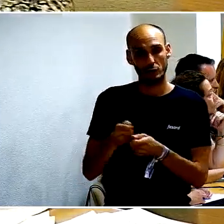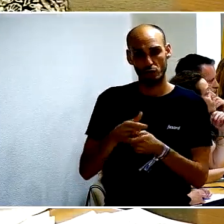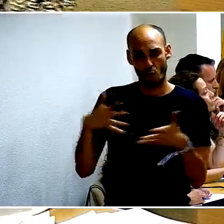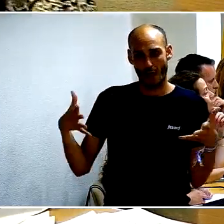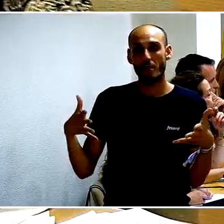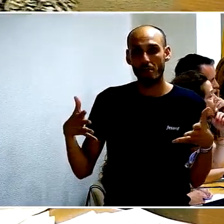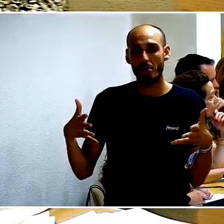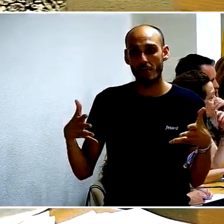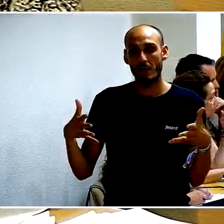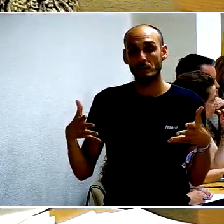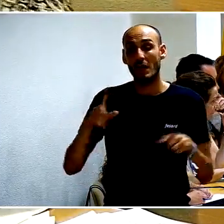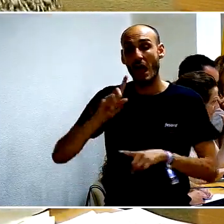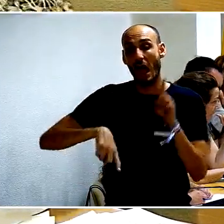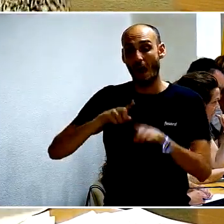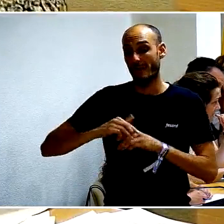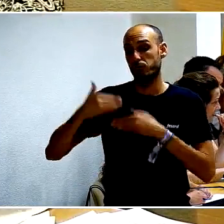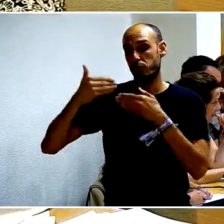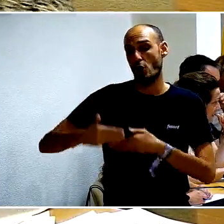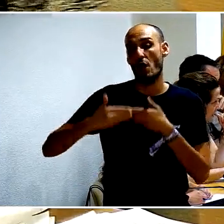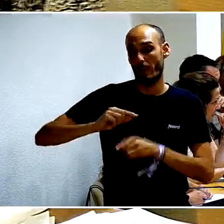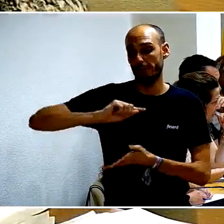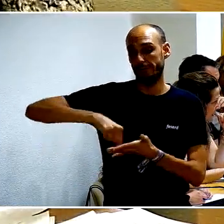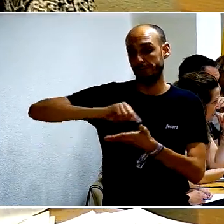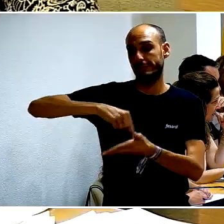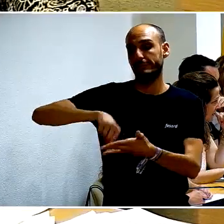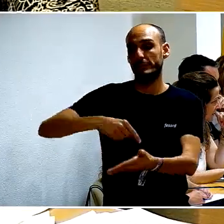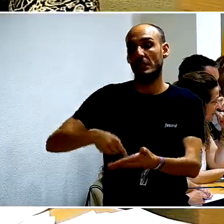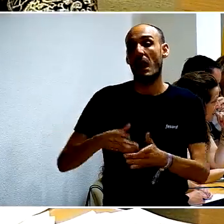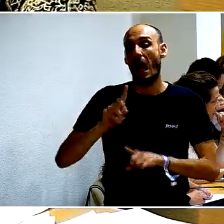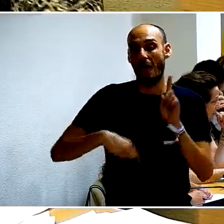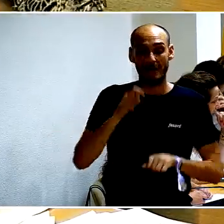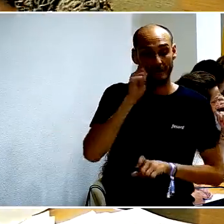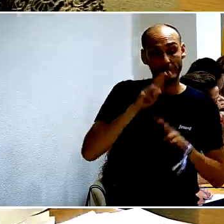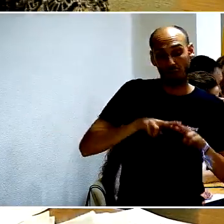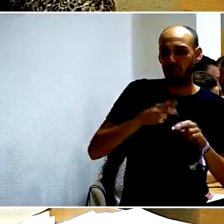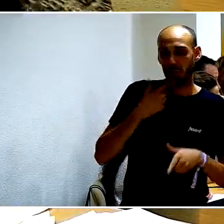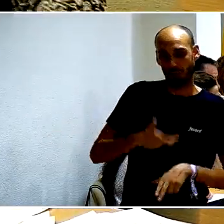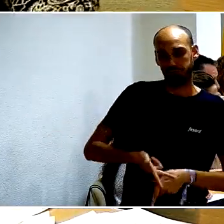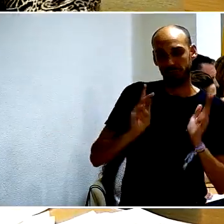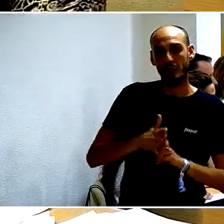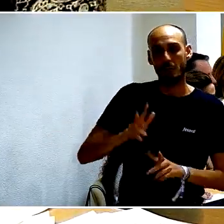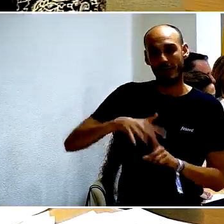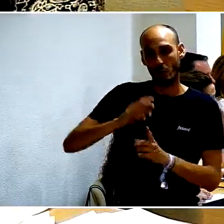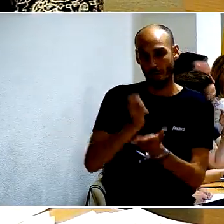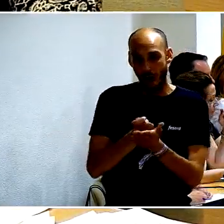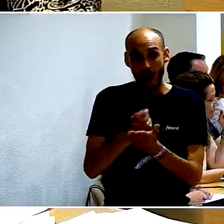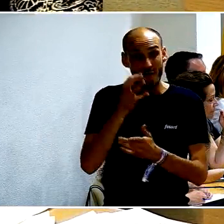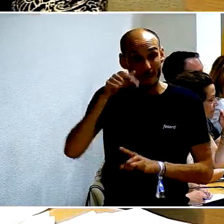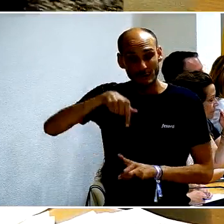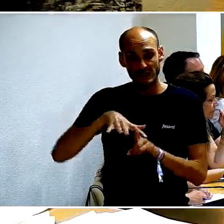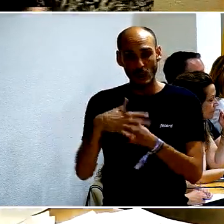entre una pròrroga i una altra els interventors sempre diuen que se paguen les factures i continua el servei. Però en aquest cas concret ha